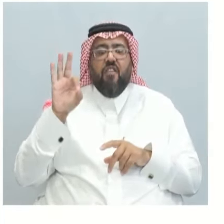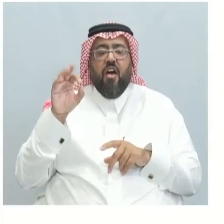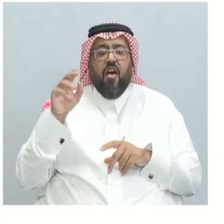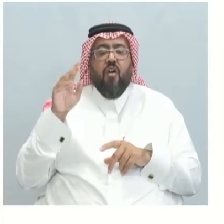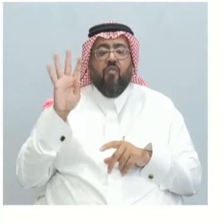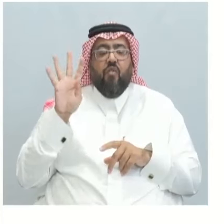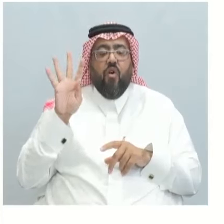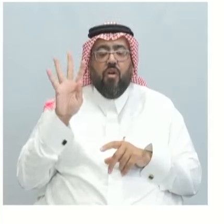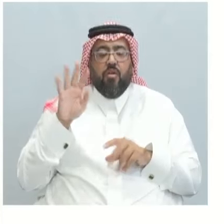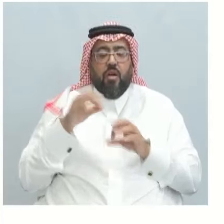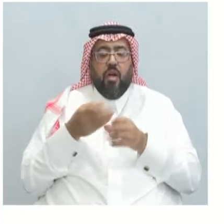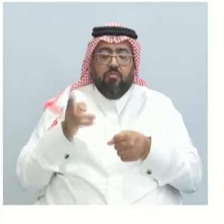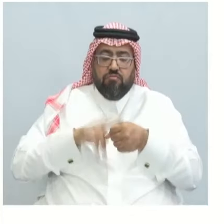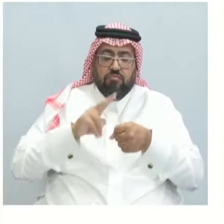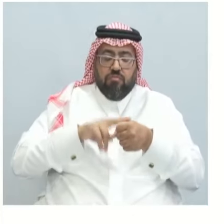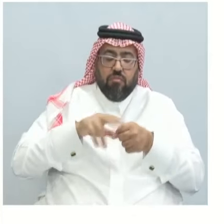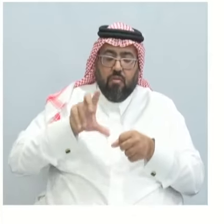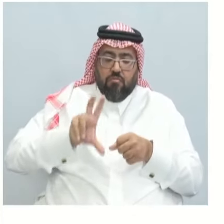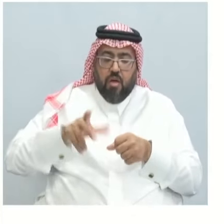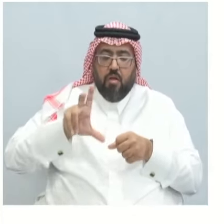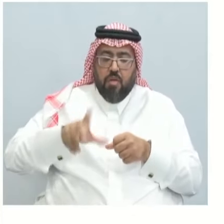جميع التطبيقات ونوافذ